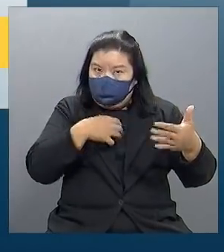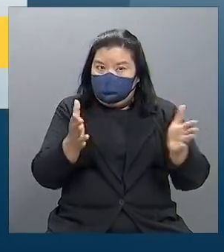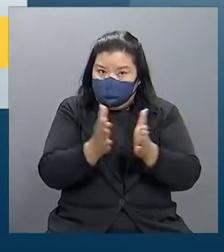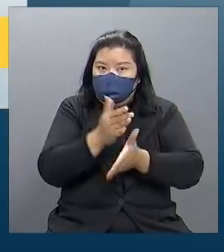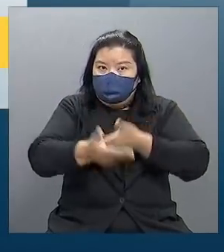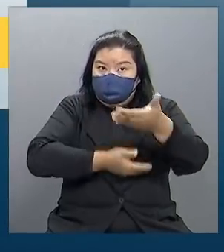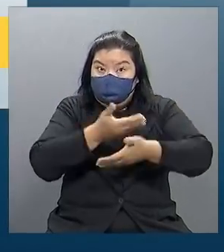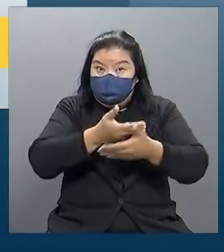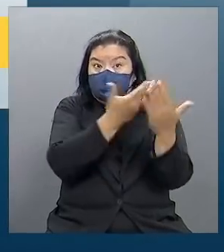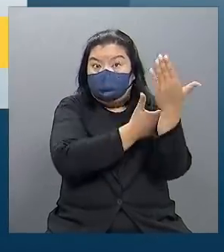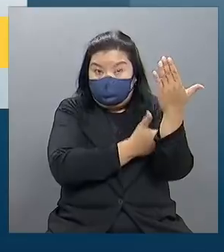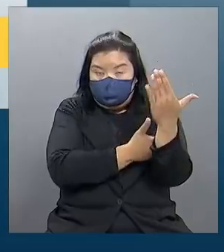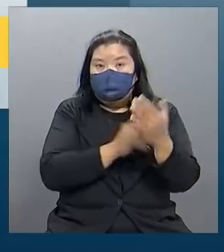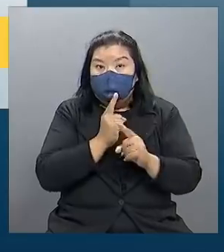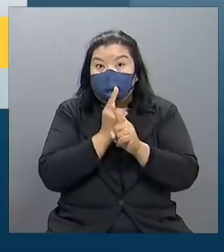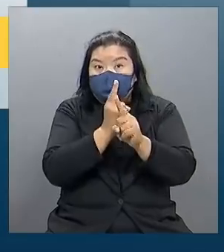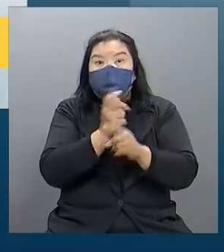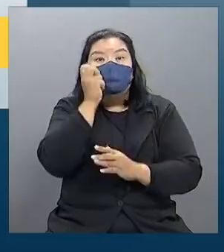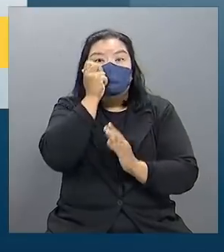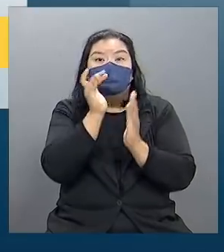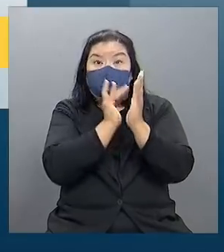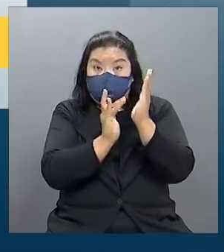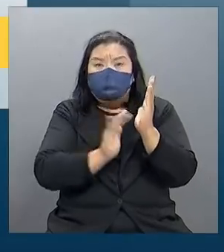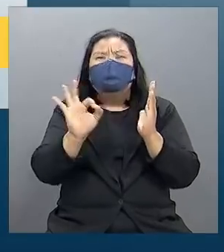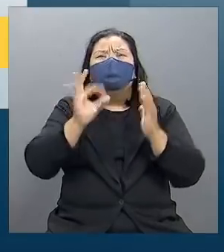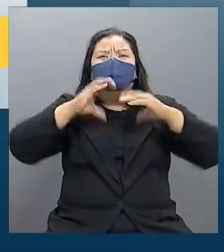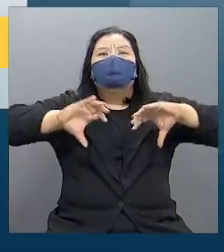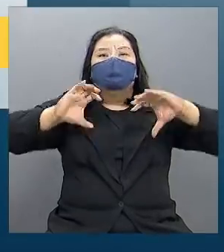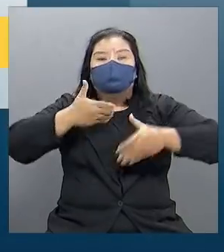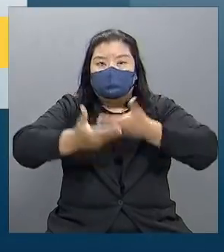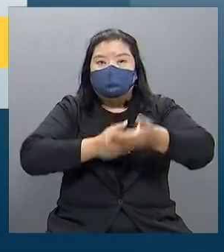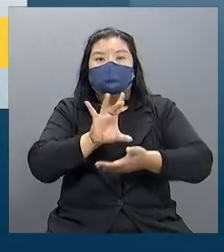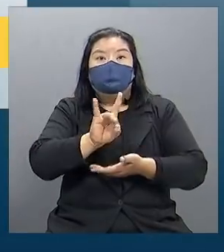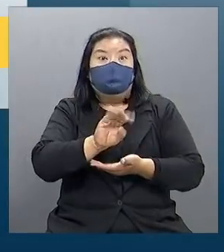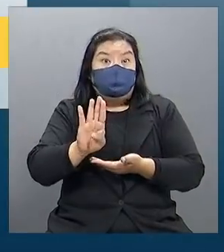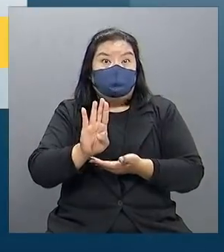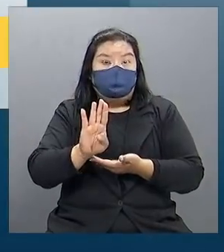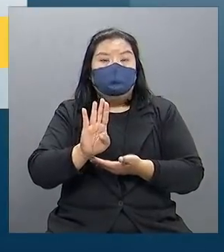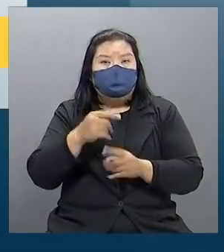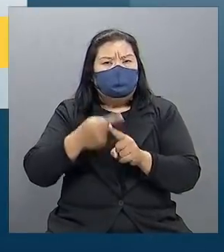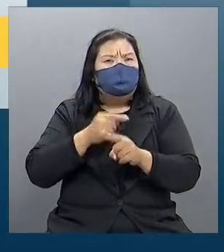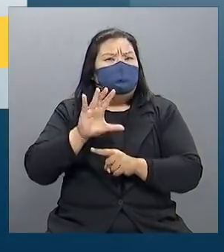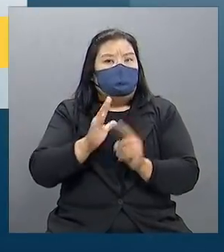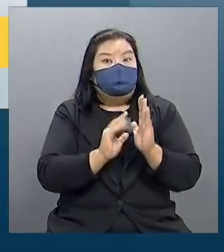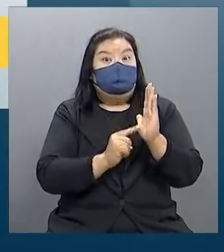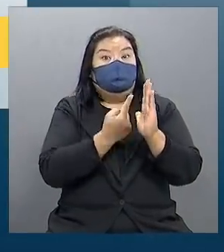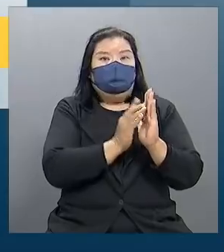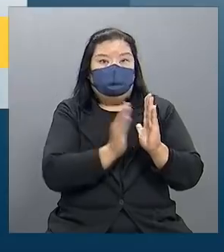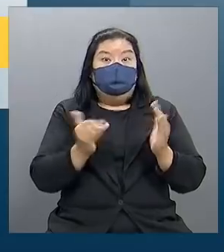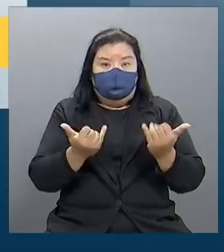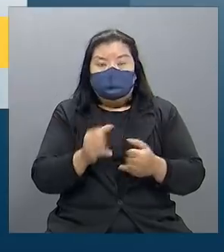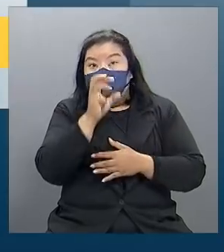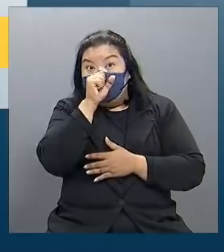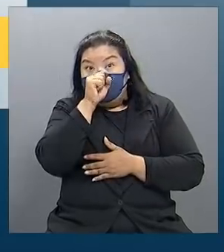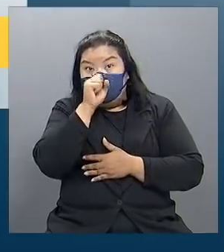แอปเป๋าตังจะขาย80บาทต่อใบไม่เกินเดือนพฤษภาคมนี้ค่ะก็จะเริ่มทดลองขายเป็นการภายในในแ